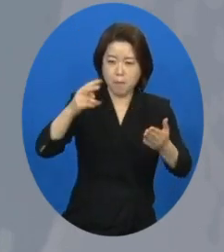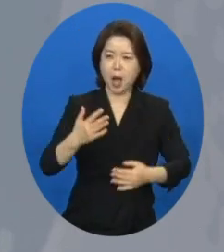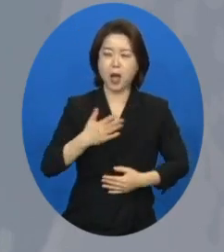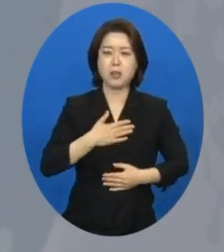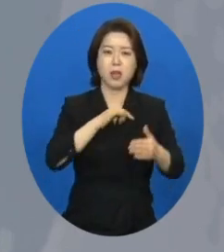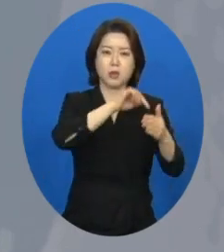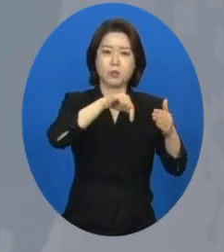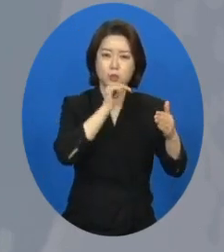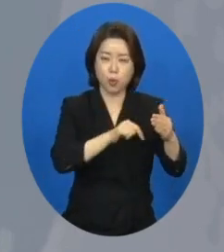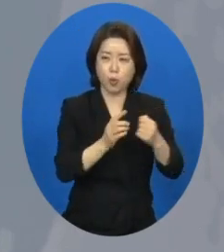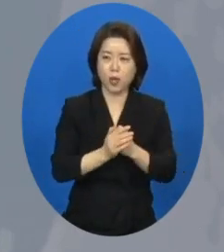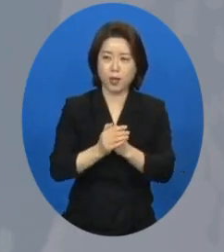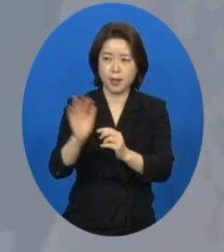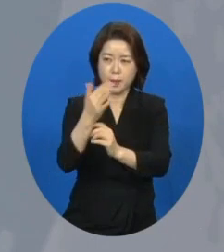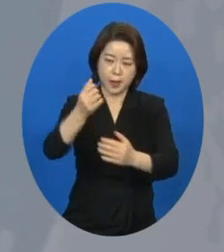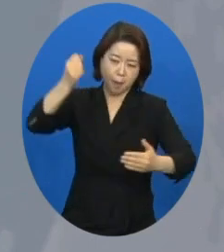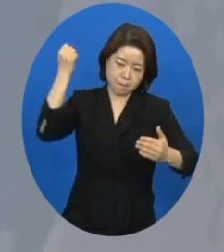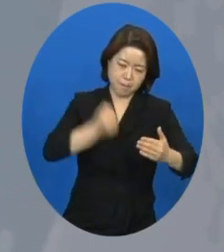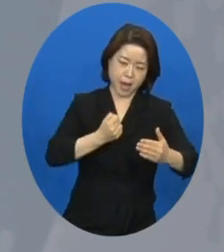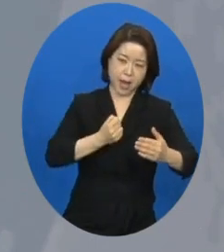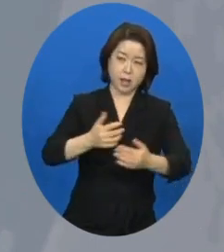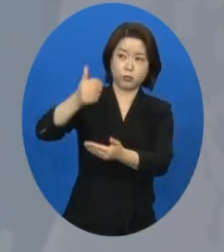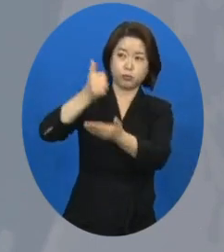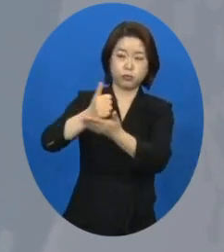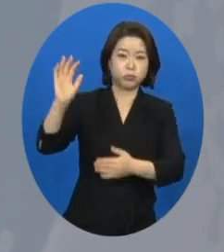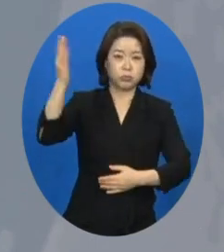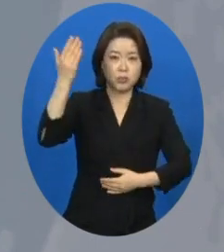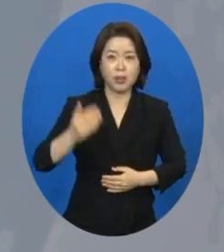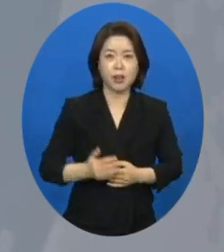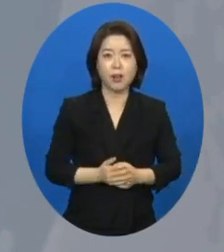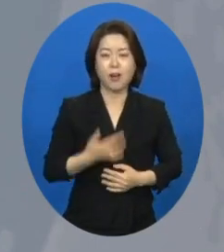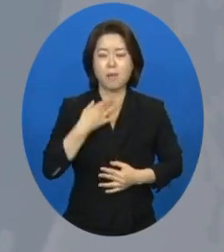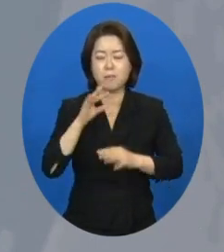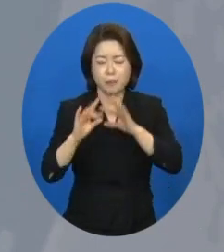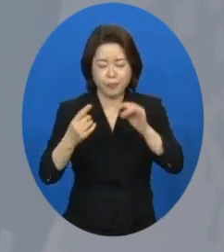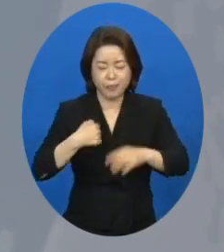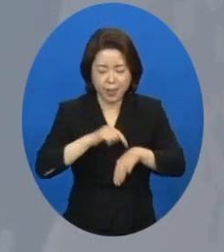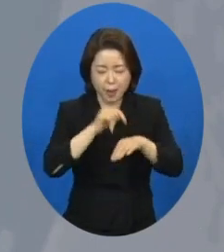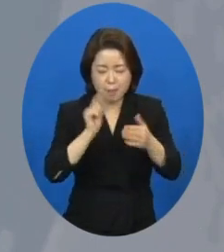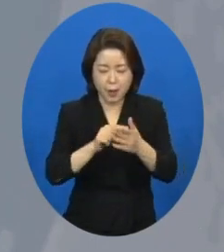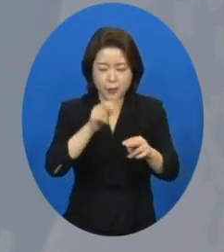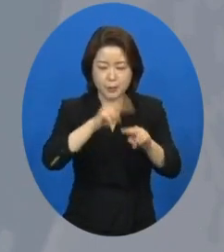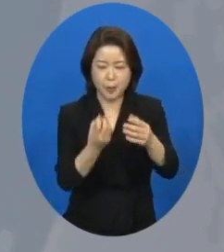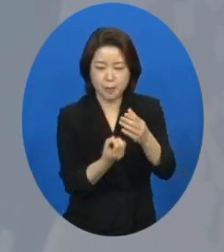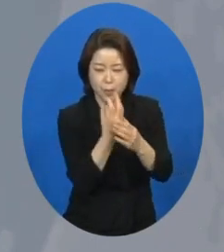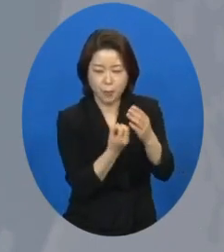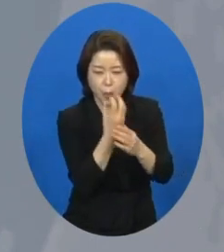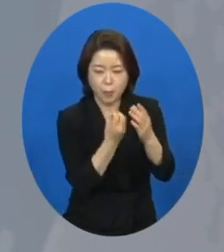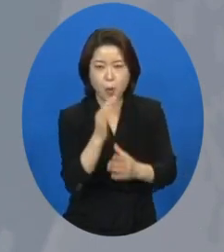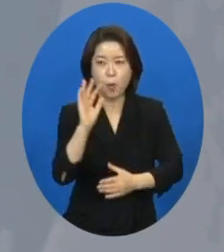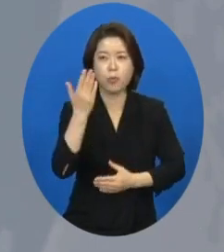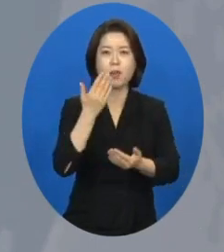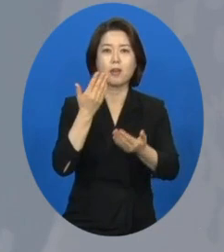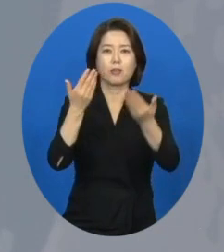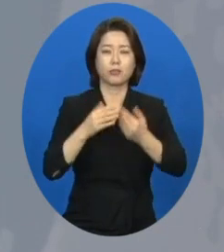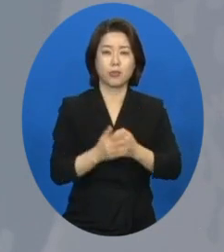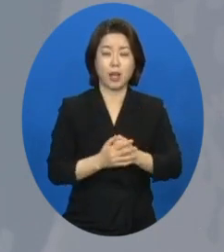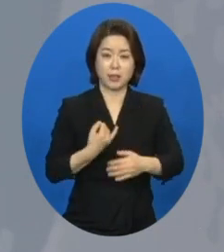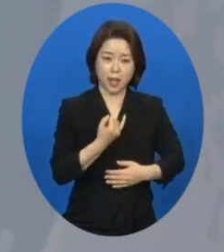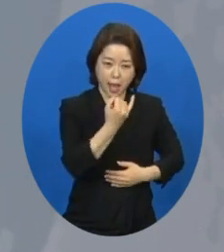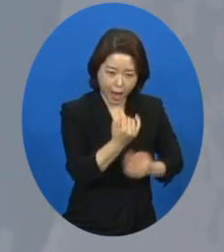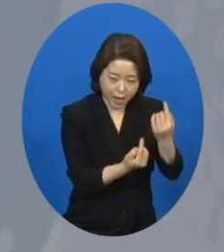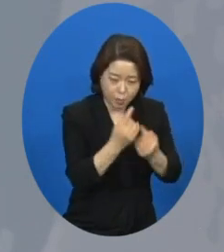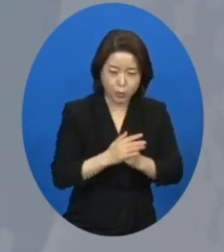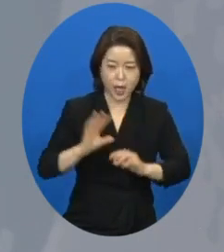가슴에 깃발을 꽂아 주었다. 그는 목마른 내 가슴에 샘물이 되었다. 그는 아내 이내보다도